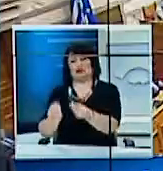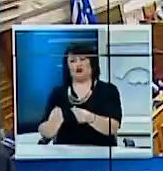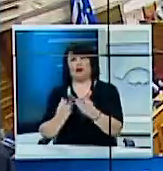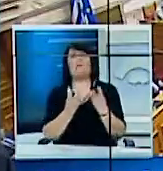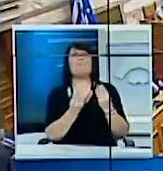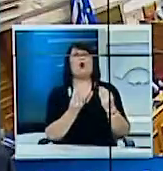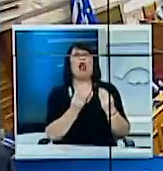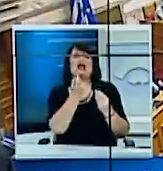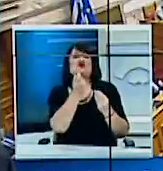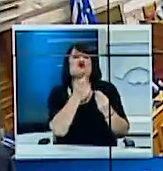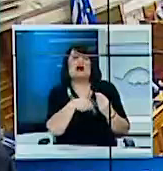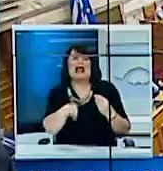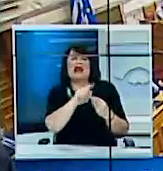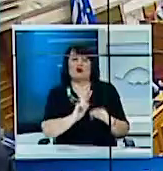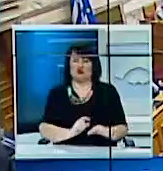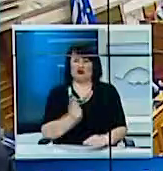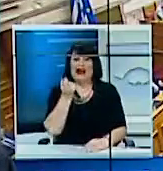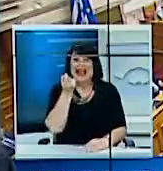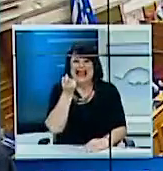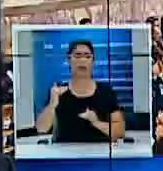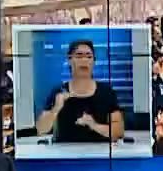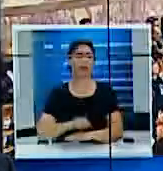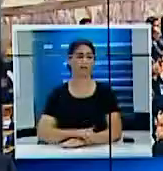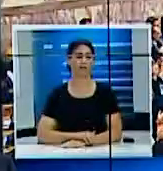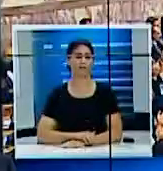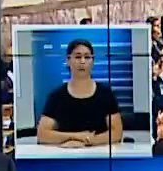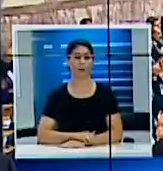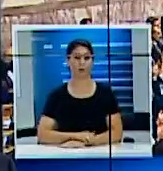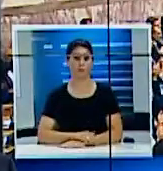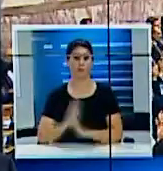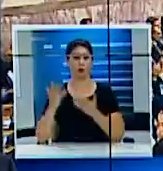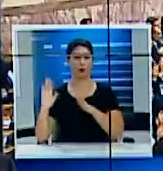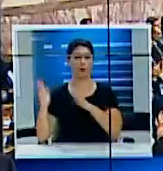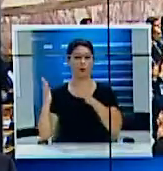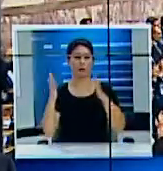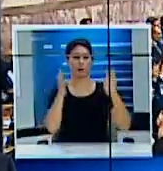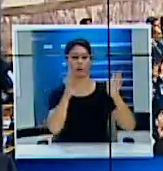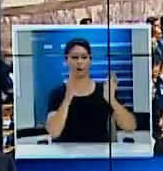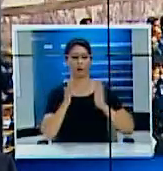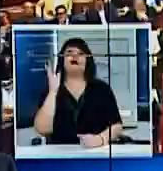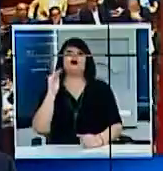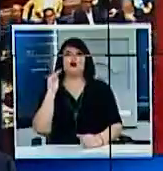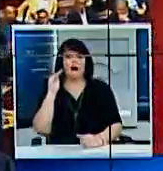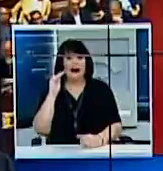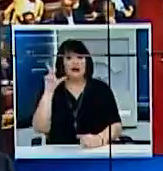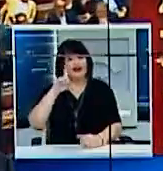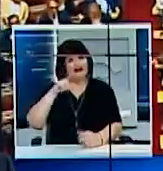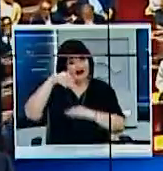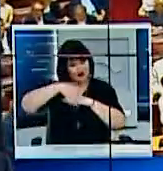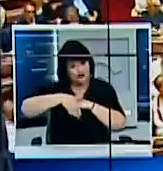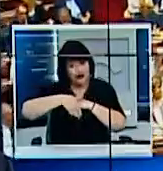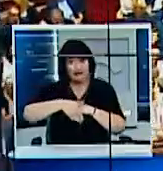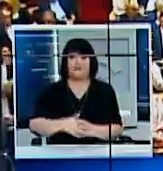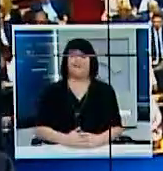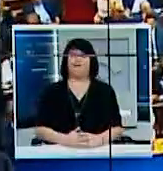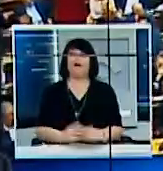θα χρησιμοποιούνται ας πούμε στη λειτουργία ενός μηχανισμού κυβερνητικού που